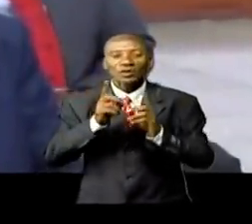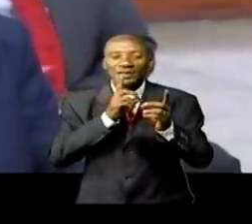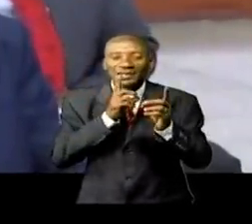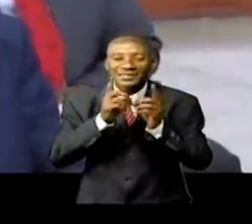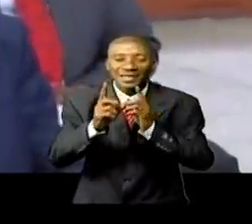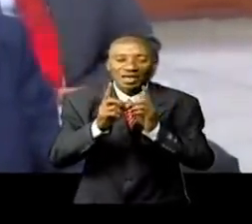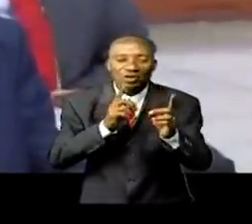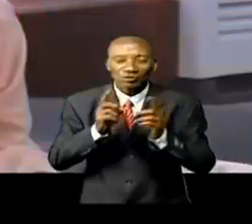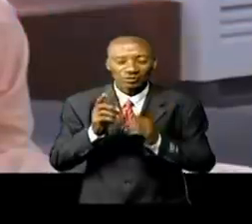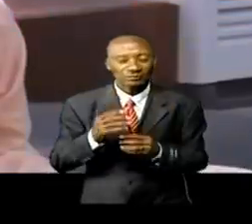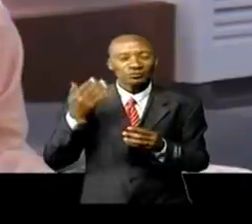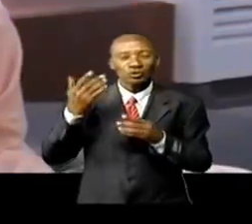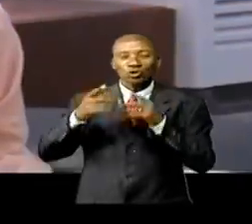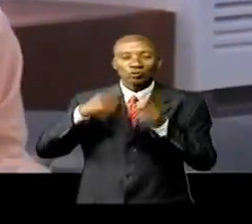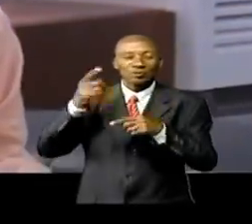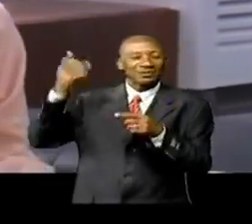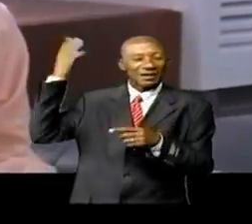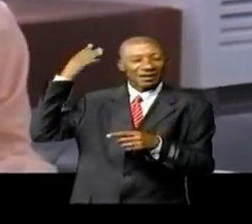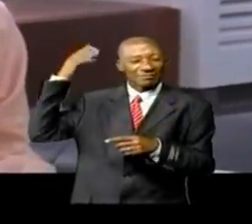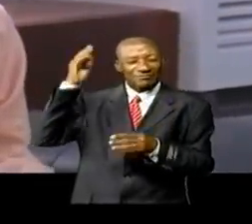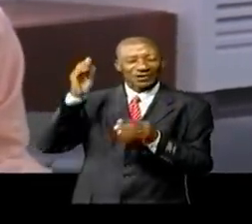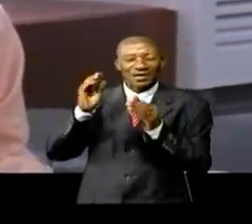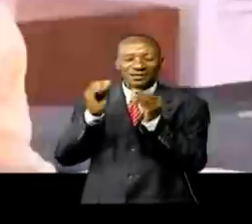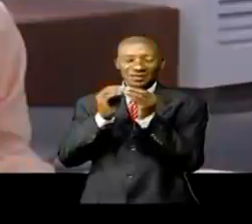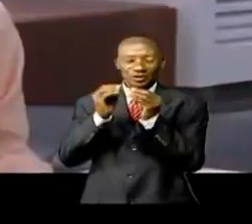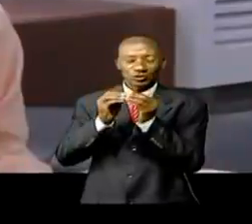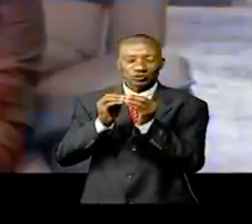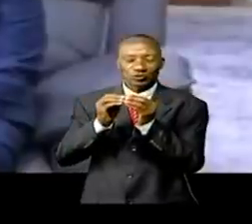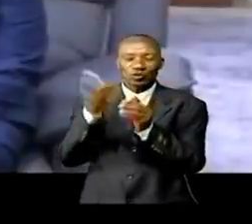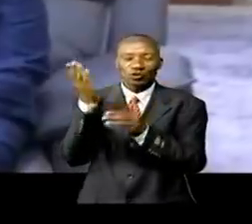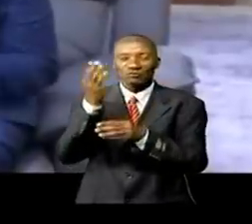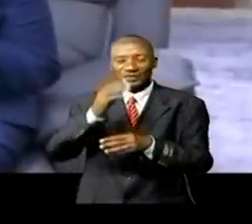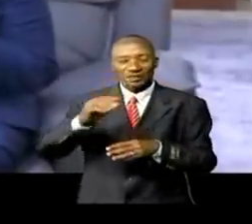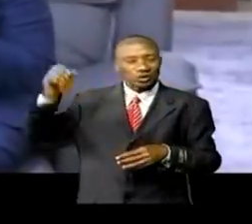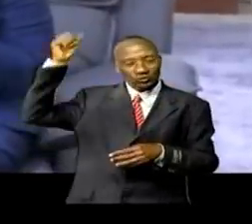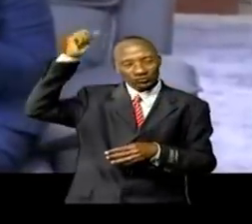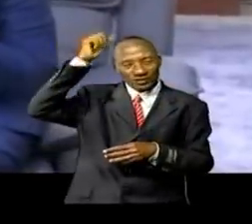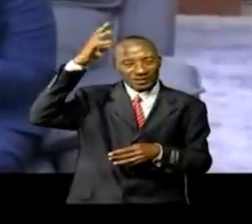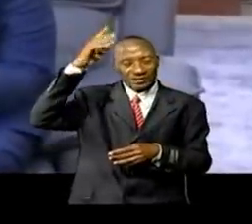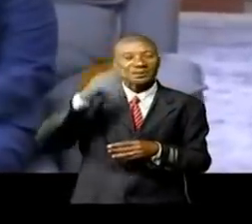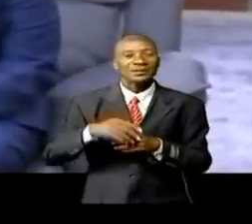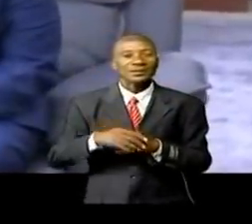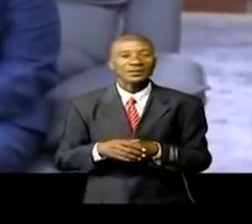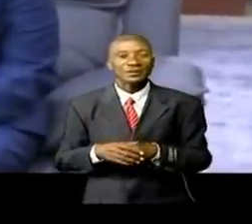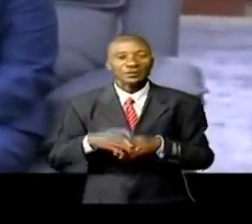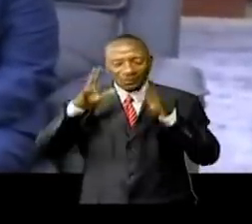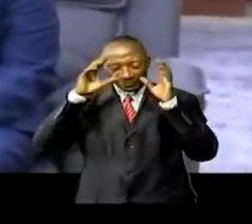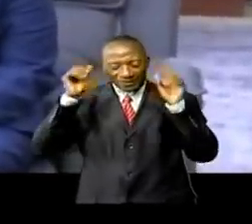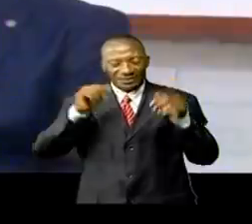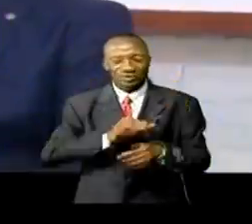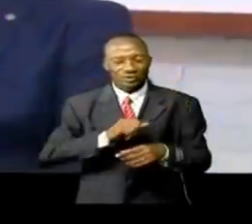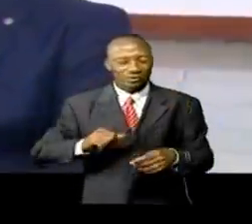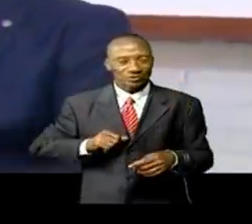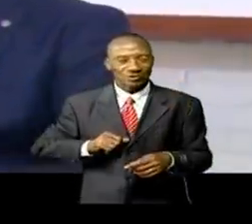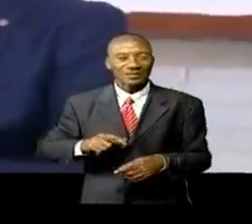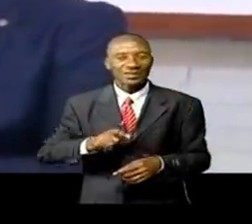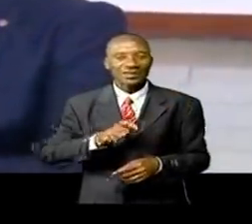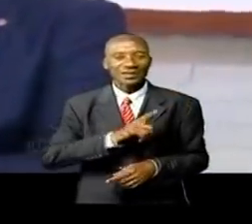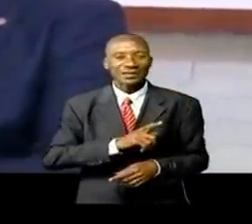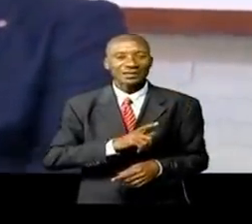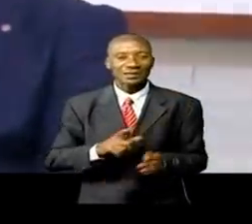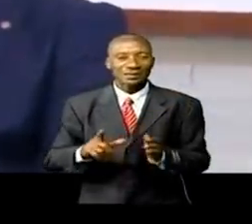souveraine jusqu'à son récent rôle d'informateur, Modeste Bahati a donné aux Tchadiens ce dont ils ont